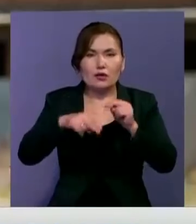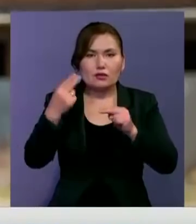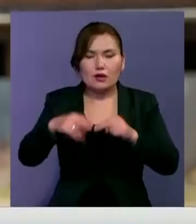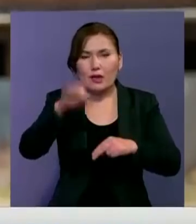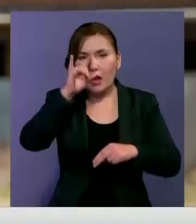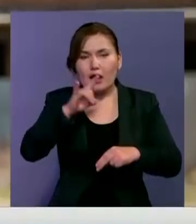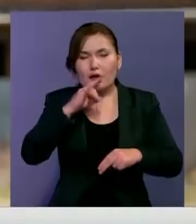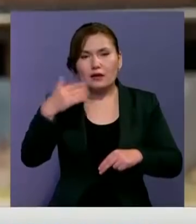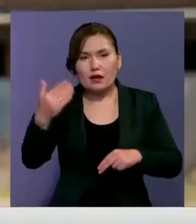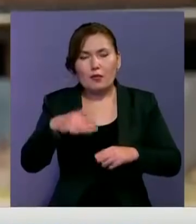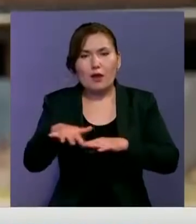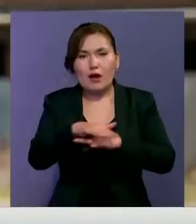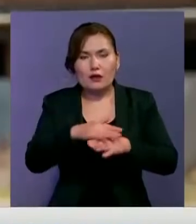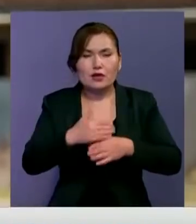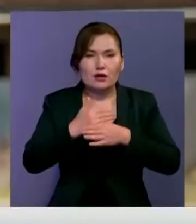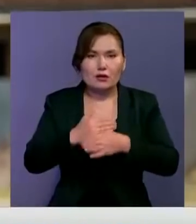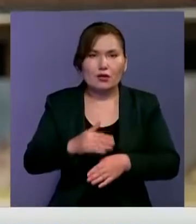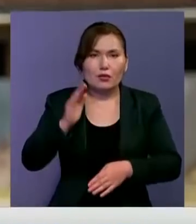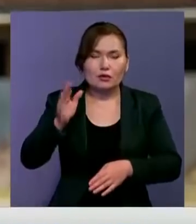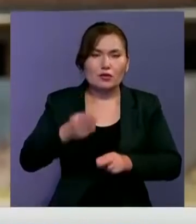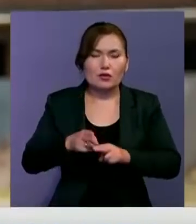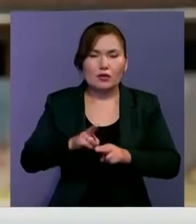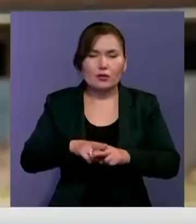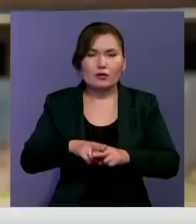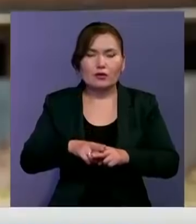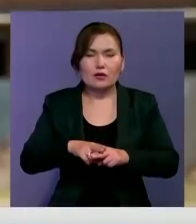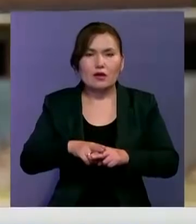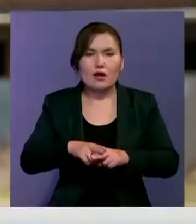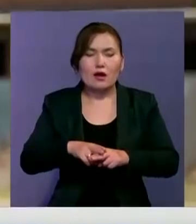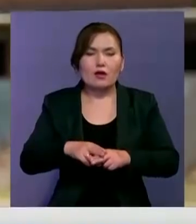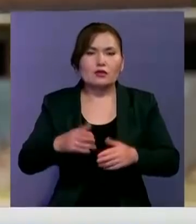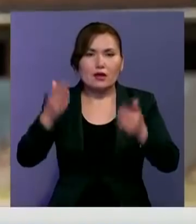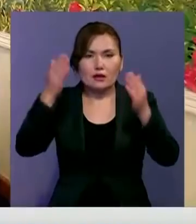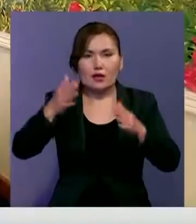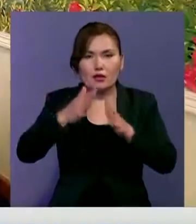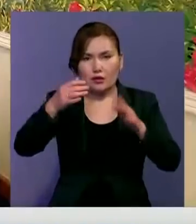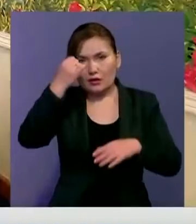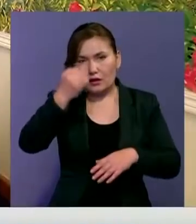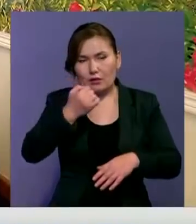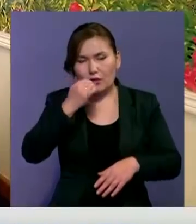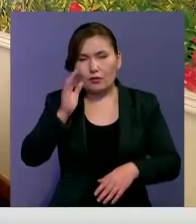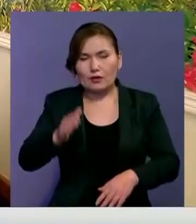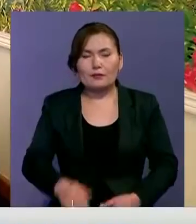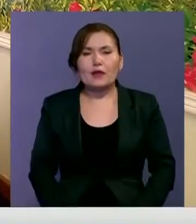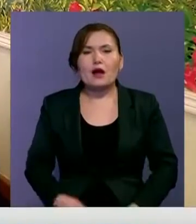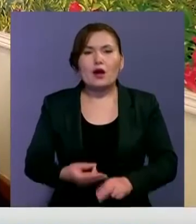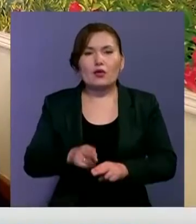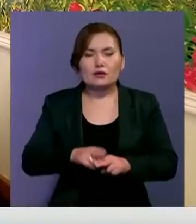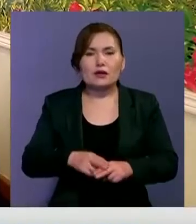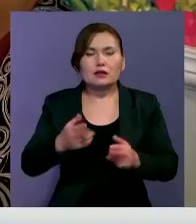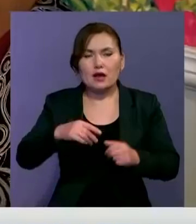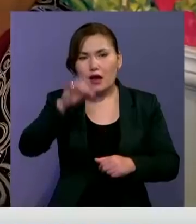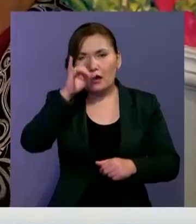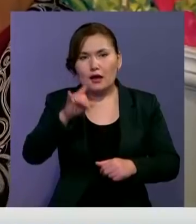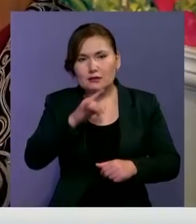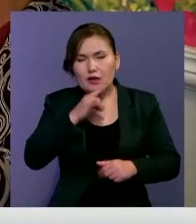бізге Қазақстан халқы жәрдем беріп атса, Аллах өзі разы болады деп ойлаймын. Жат жыртық демеңіздер.